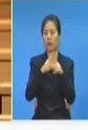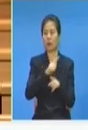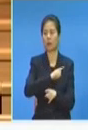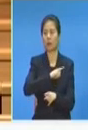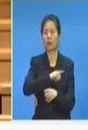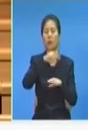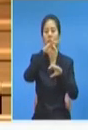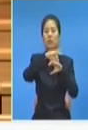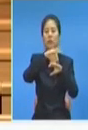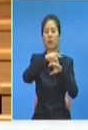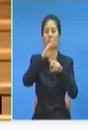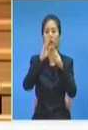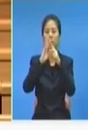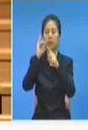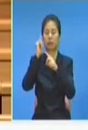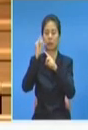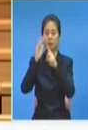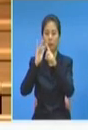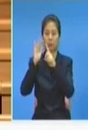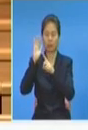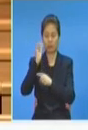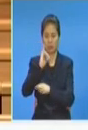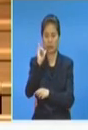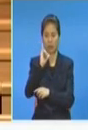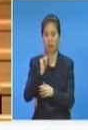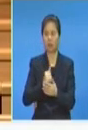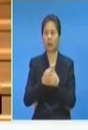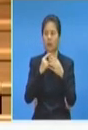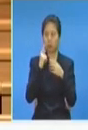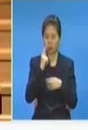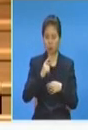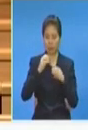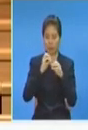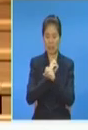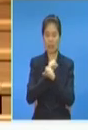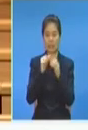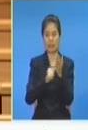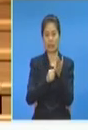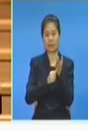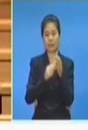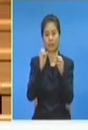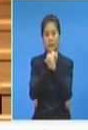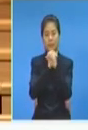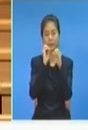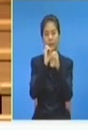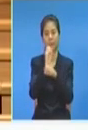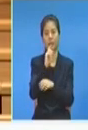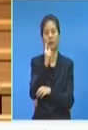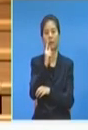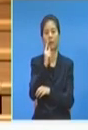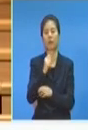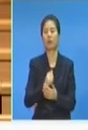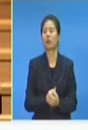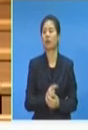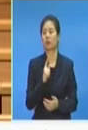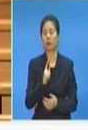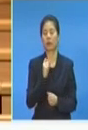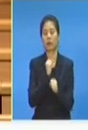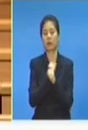งั้นต้องแก้ไขเพิ่มเติมในประมวลกฎหมายวิธีเพื่อความอาญาหรือใส่ไว้ตรงไหนให้เป็นเจ้างานที่มีอำนาจครับ